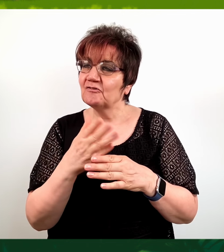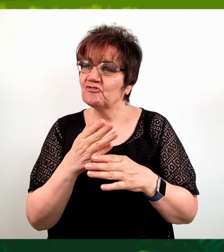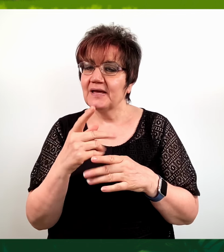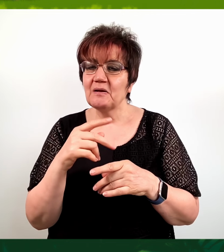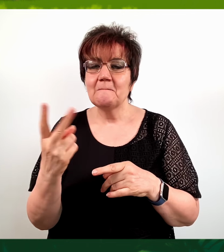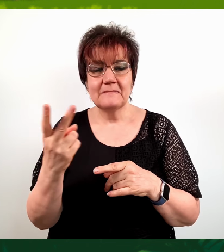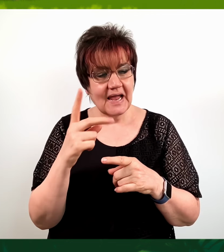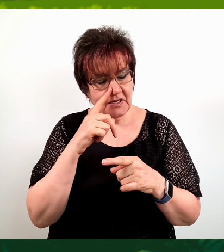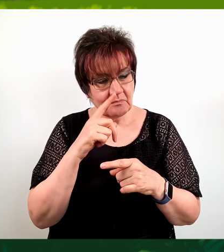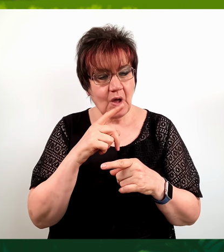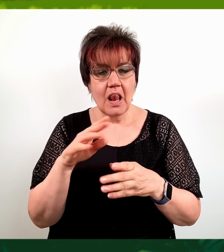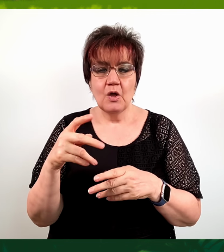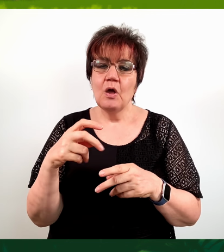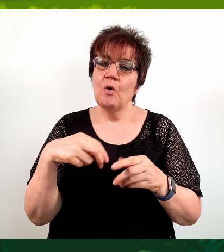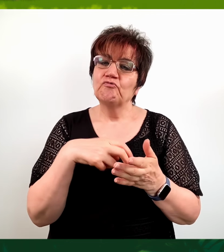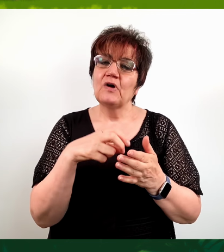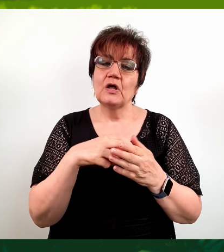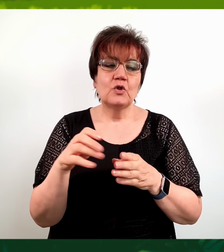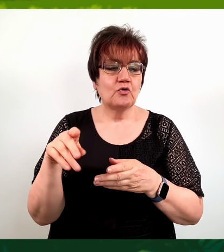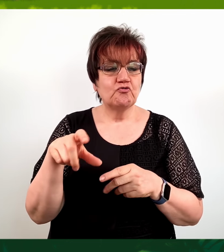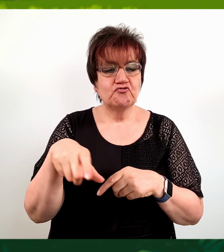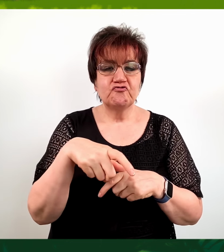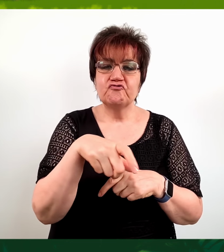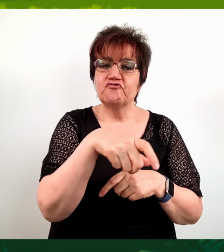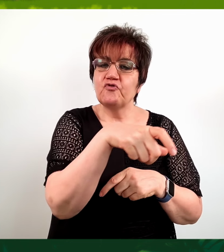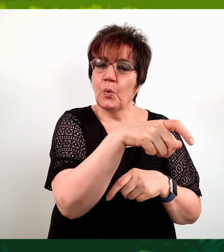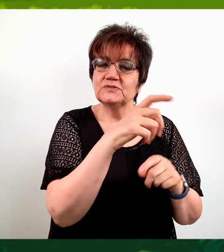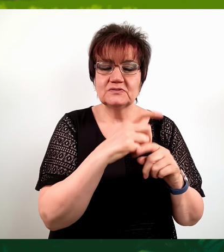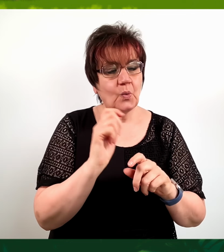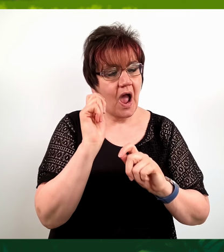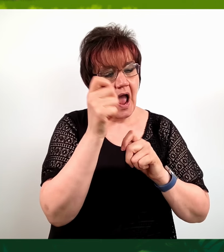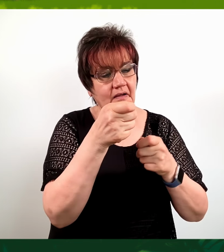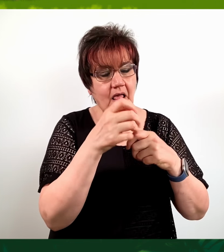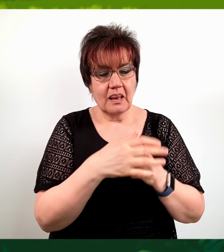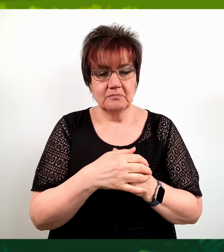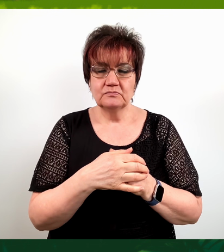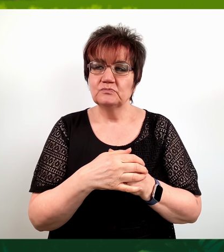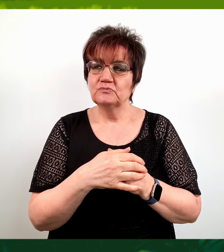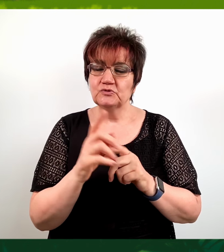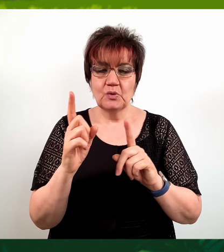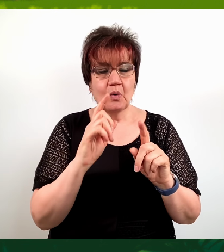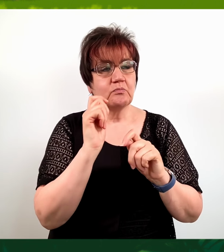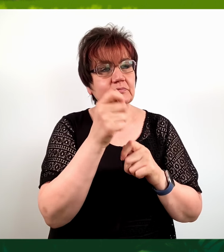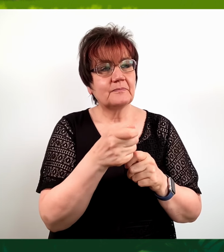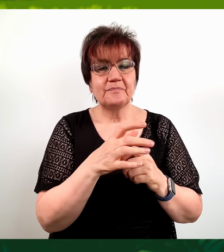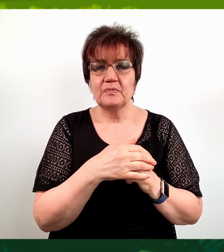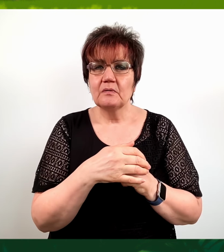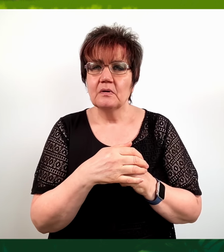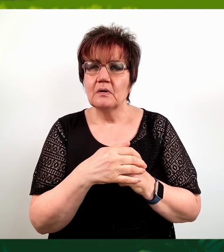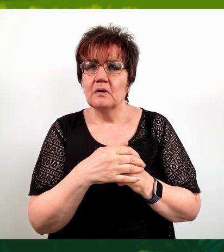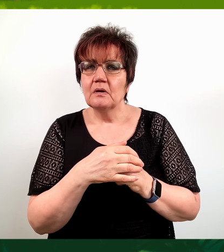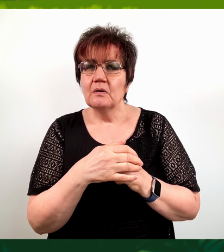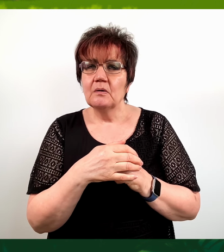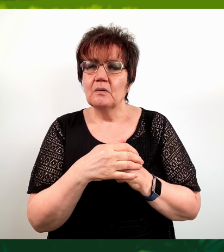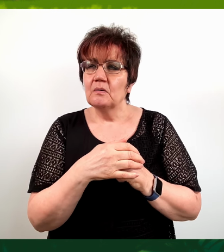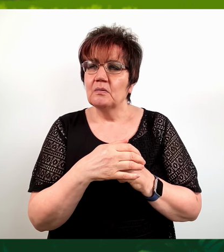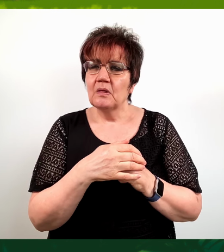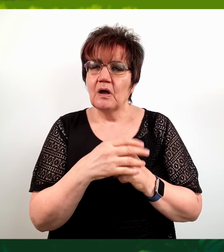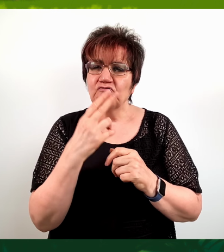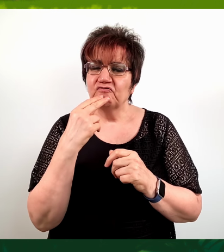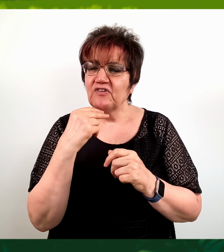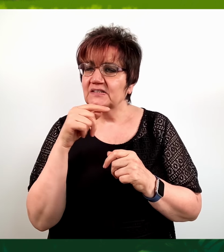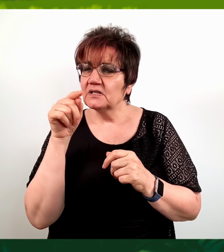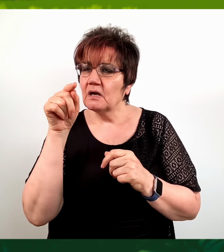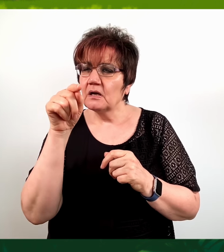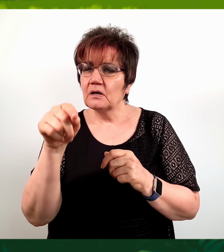an den Fluss zu gehen und zu angeln. Von Weitem vernahmen ihre Augen eine große Heuschrecke